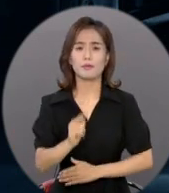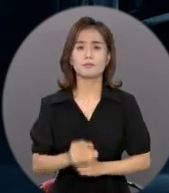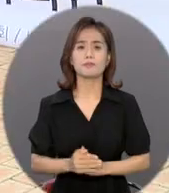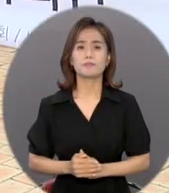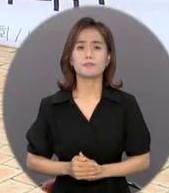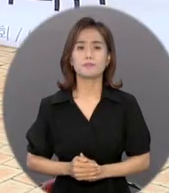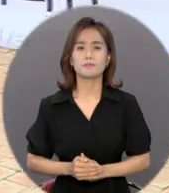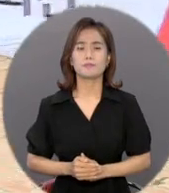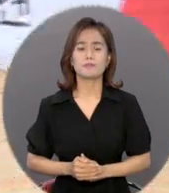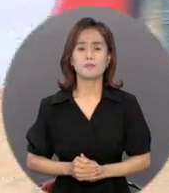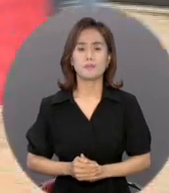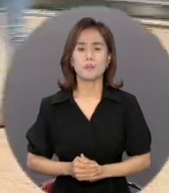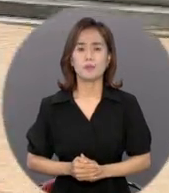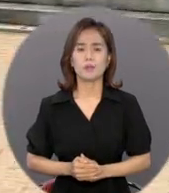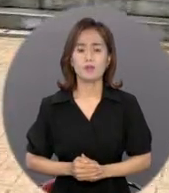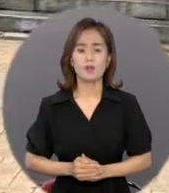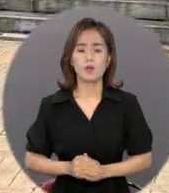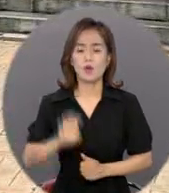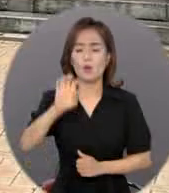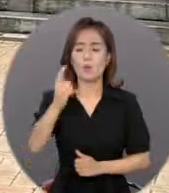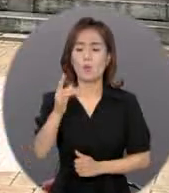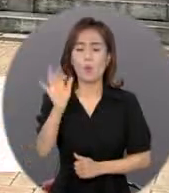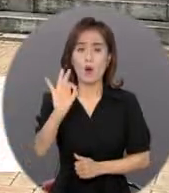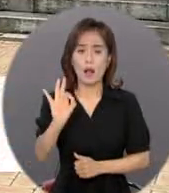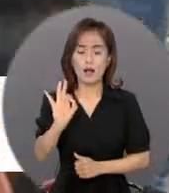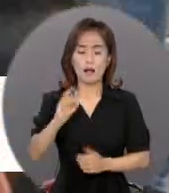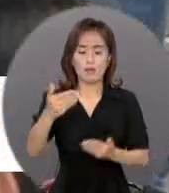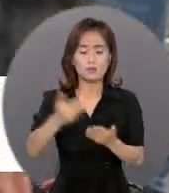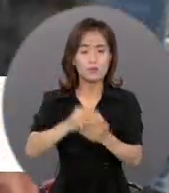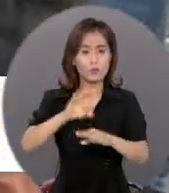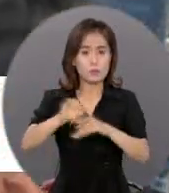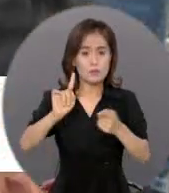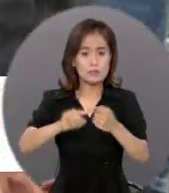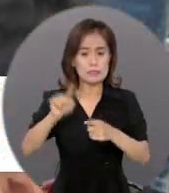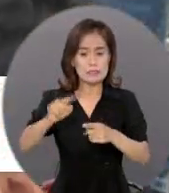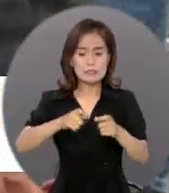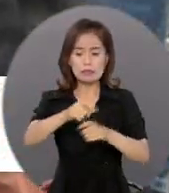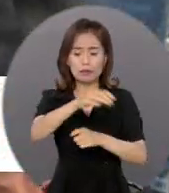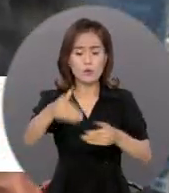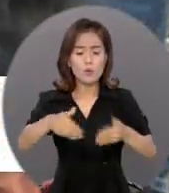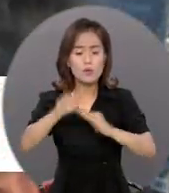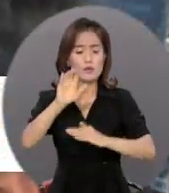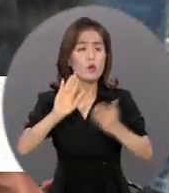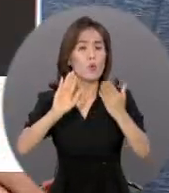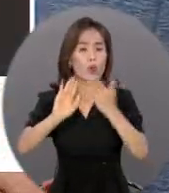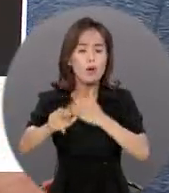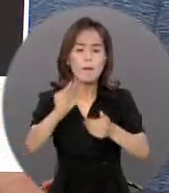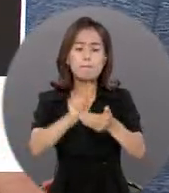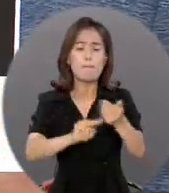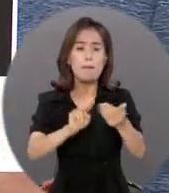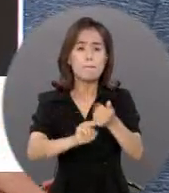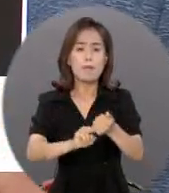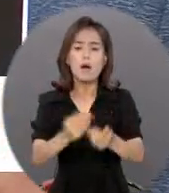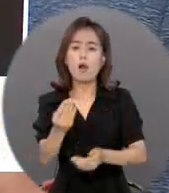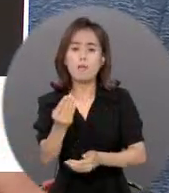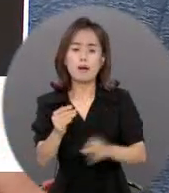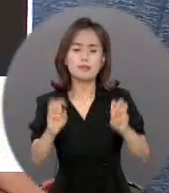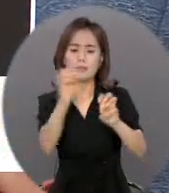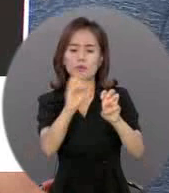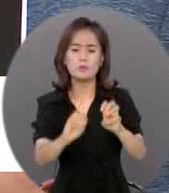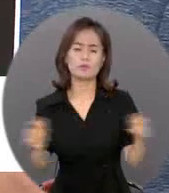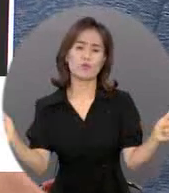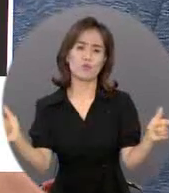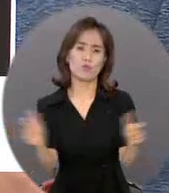아꼈습니다. 이런 가운데 포항 지역 중고차 업체들은 지난 4월 K카 직영점이 들어선 이후 판매 실적이 30%